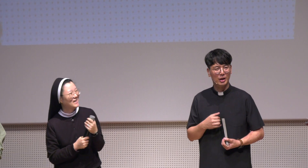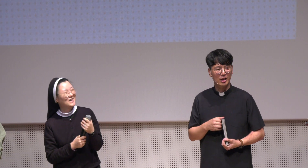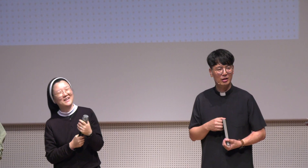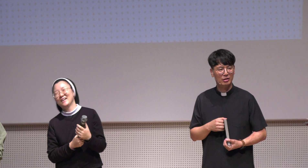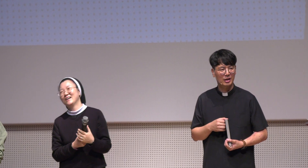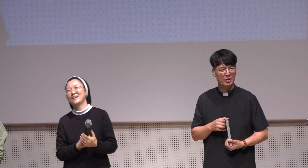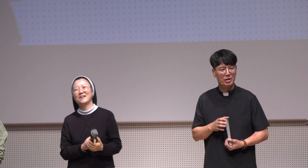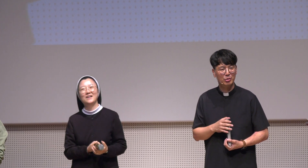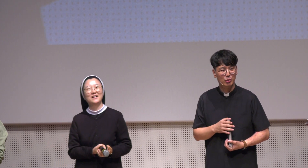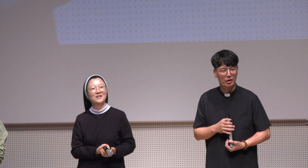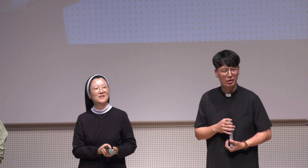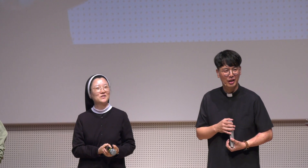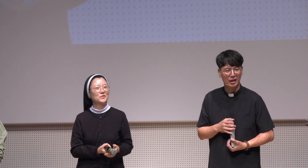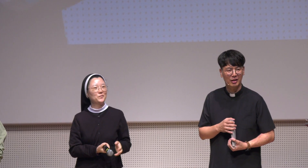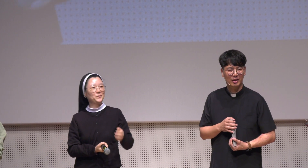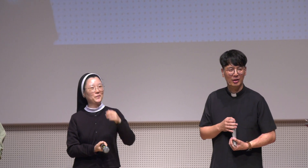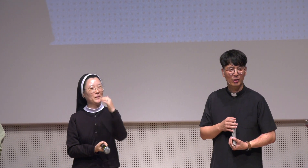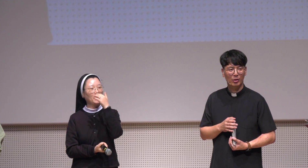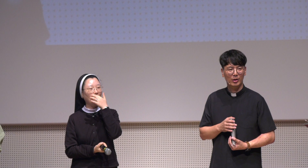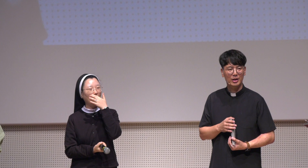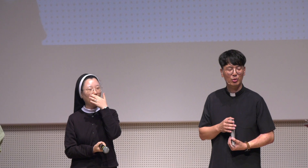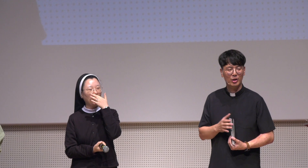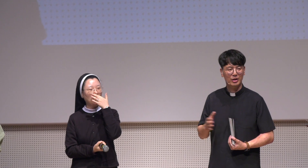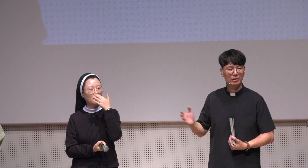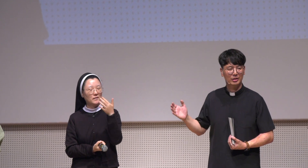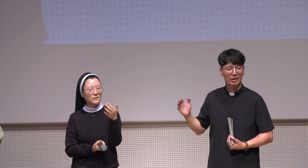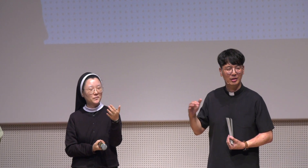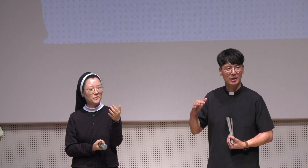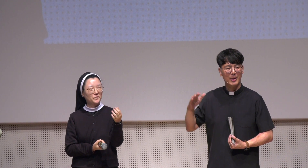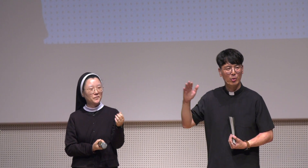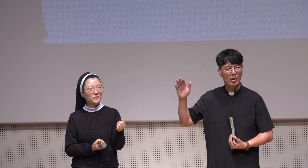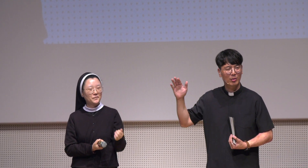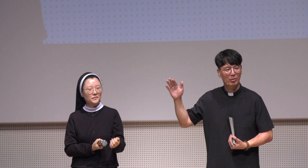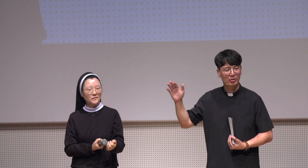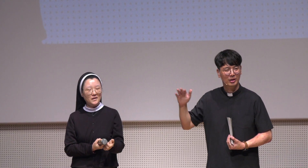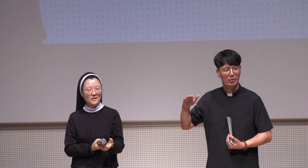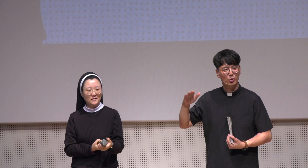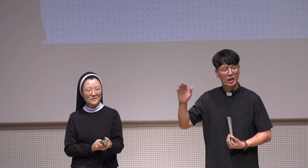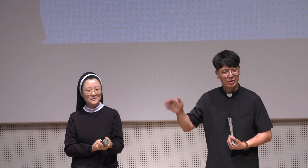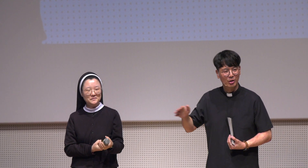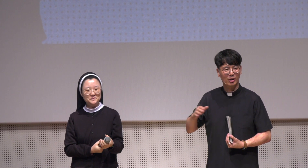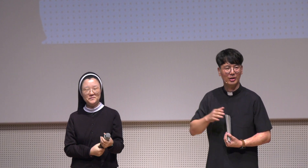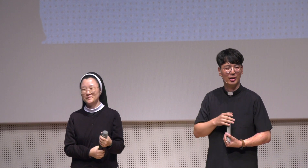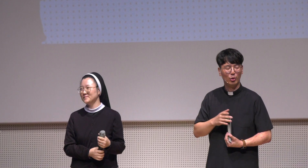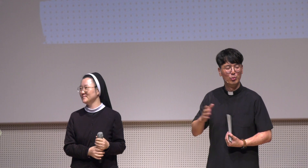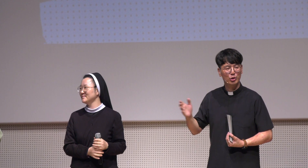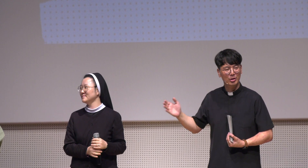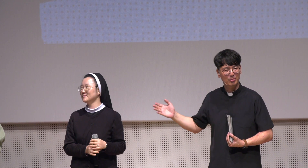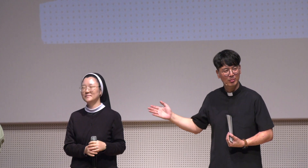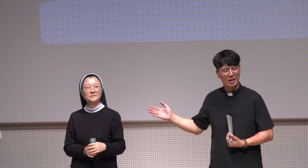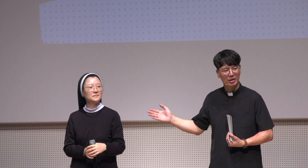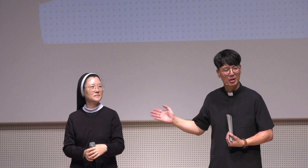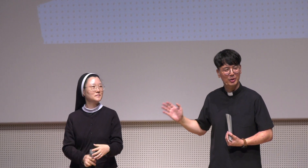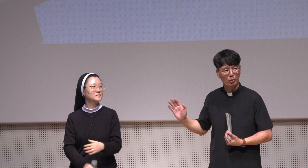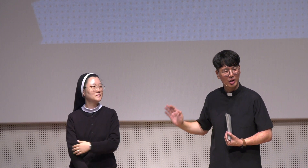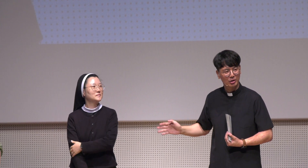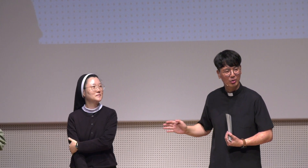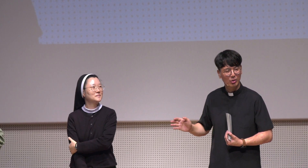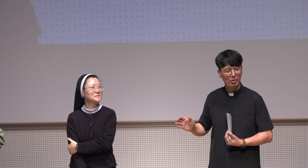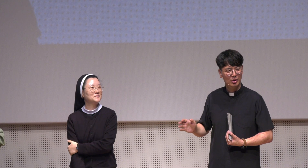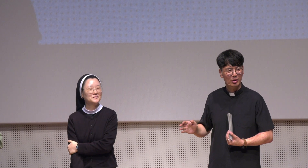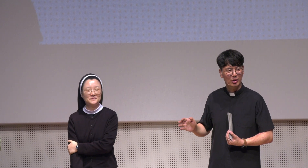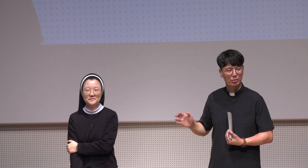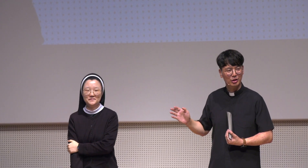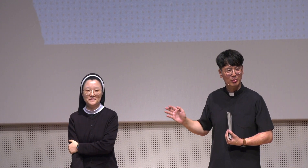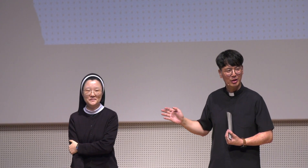주일학교 교사를 한 7년 정도 했는데 하는 동안에 이제 제 바로 위라서 교무주임 할 때 옆에서